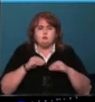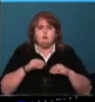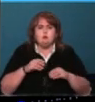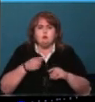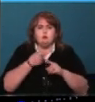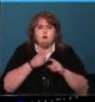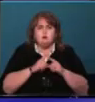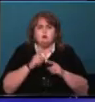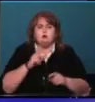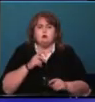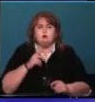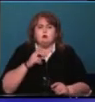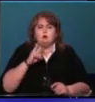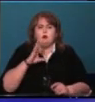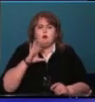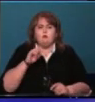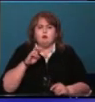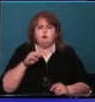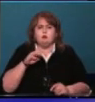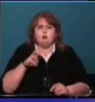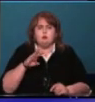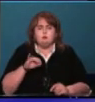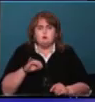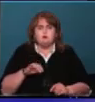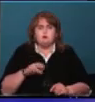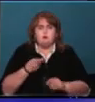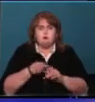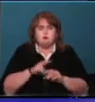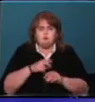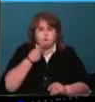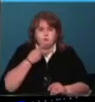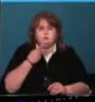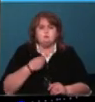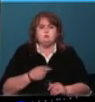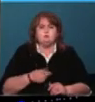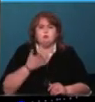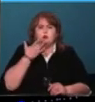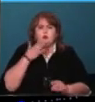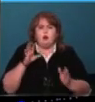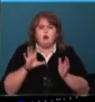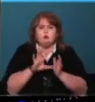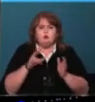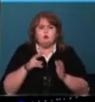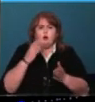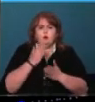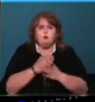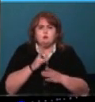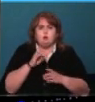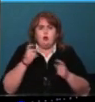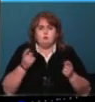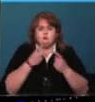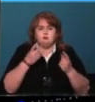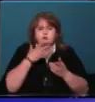порциями, квантами. Так вот, сегодня мы к этому и подойдем. То есть, когда электрон находится на обычной